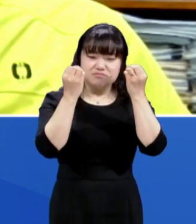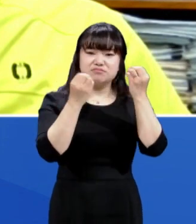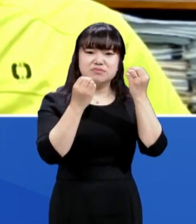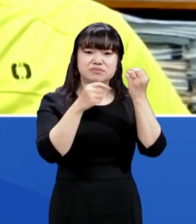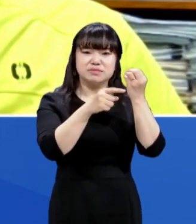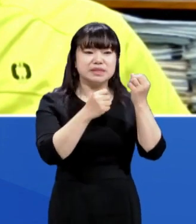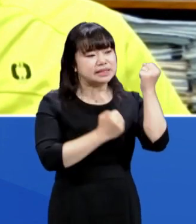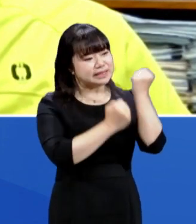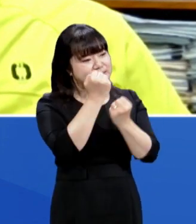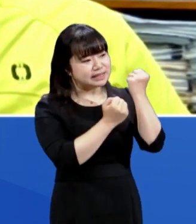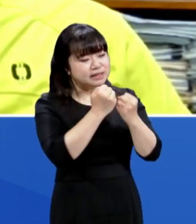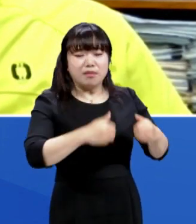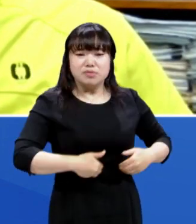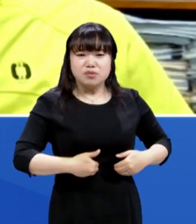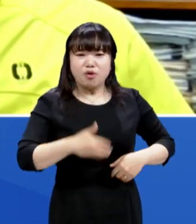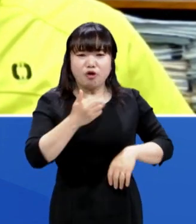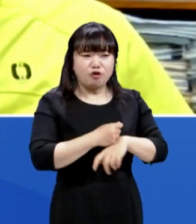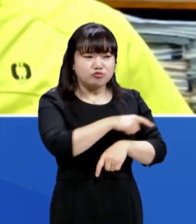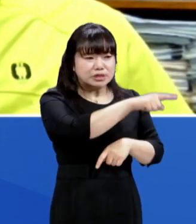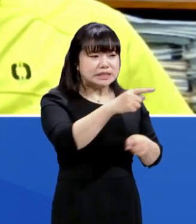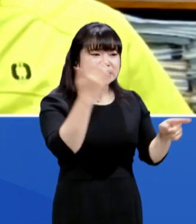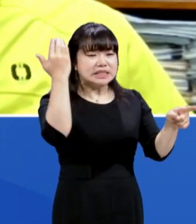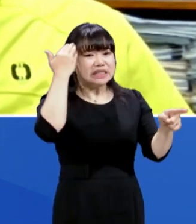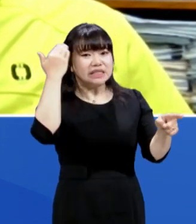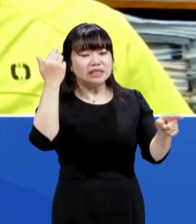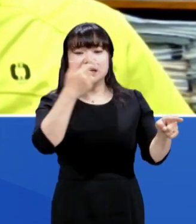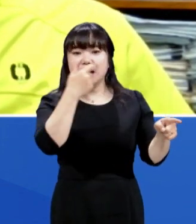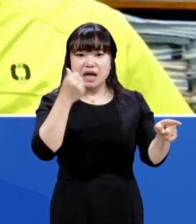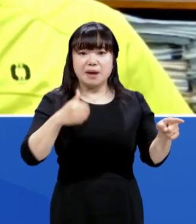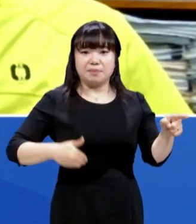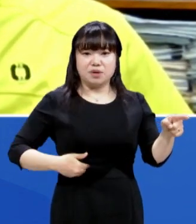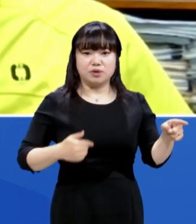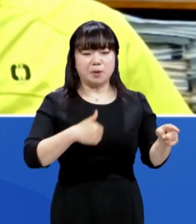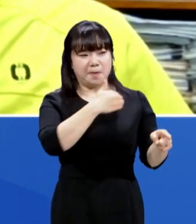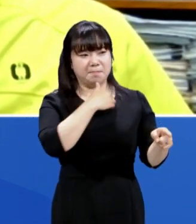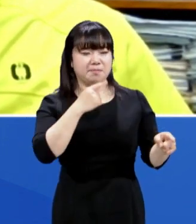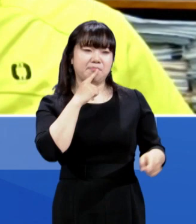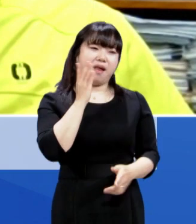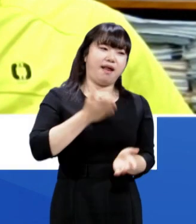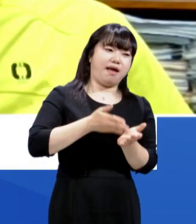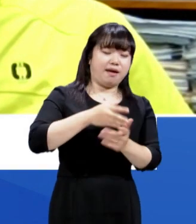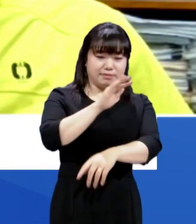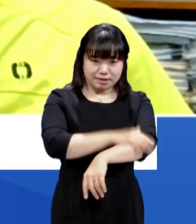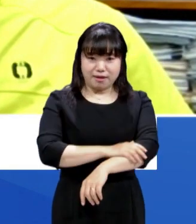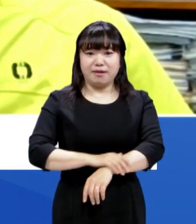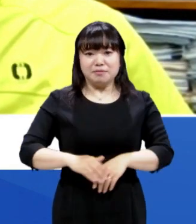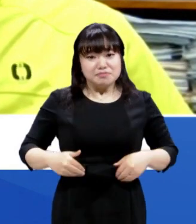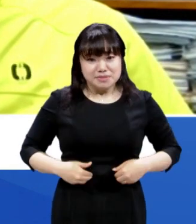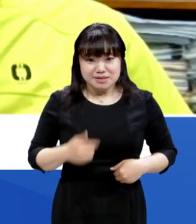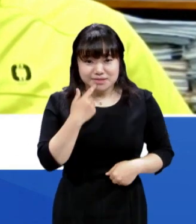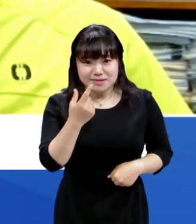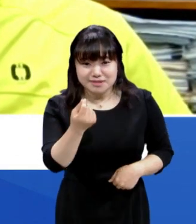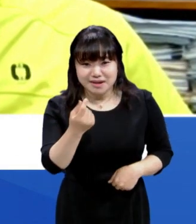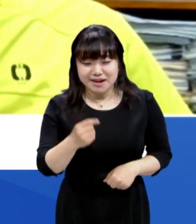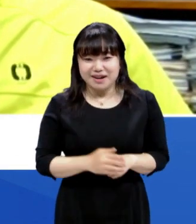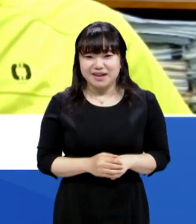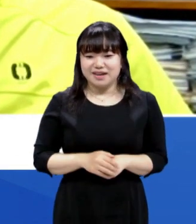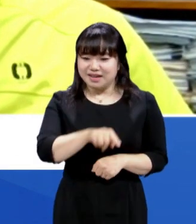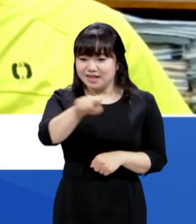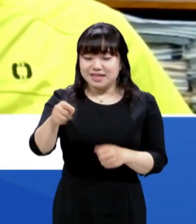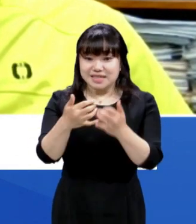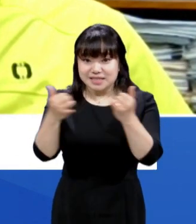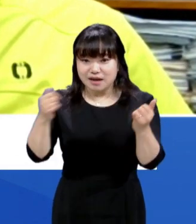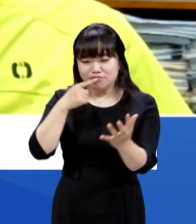지역의 문화 관광자원 에 대한 지식은 물론 또 자신 있게 해서 란 말 솜씨도 필요해 보입니다 어 실제 이 수강생들은